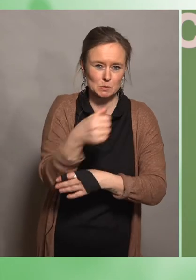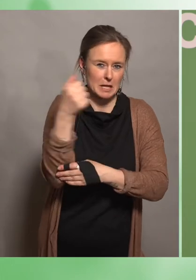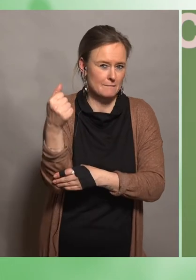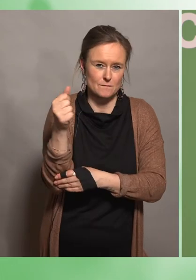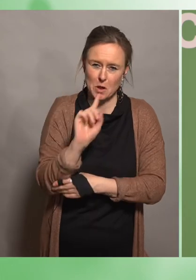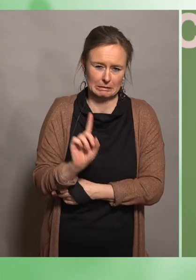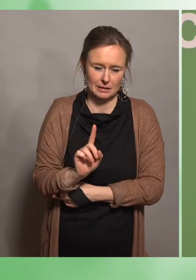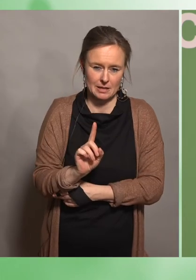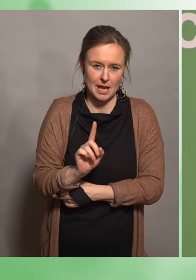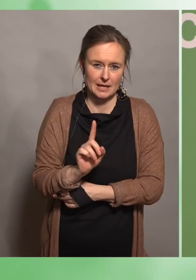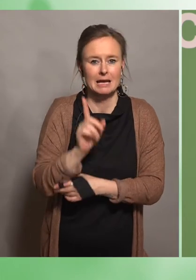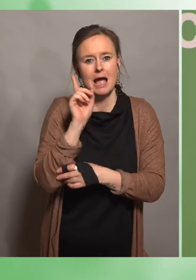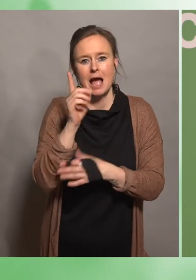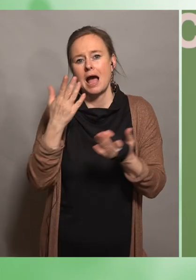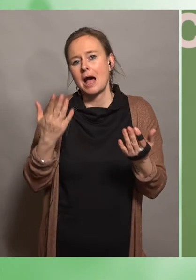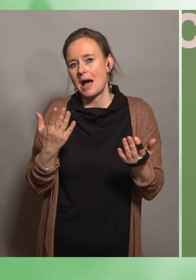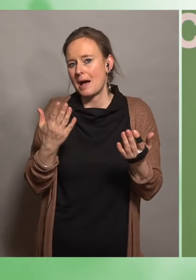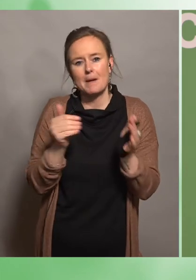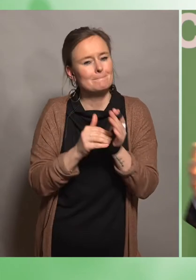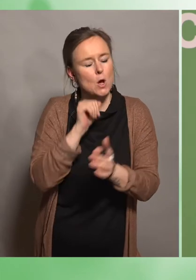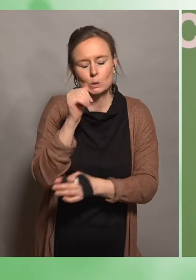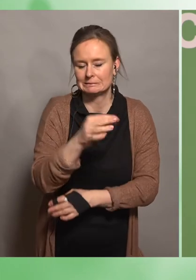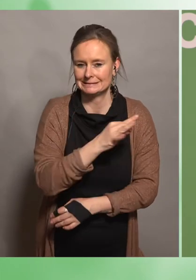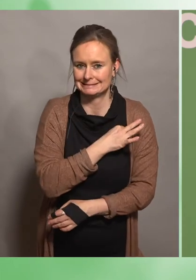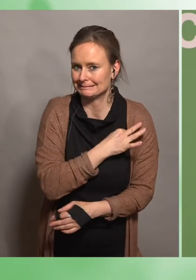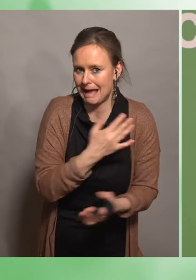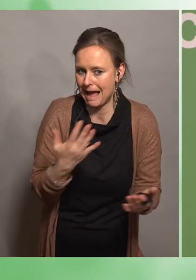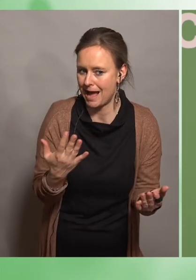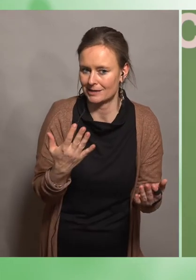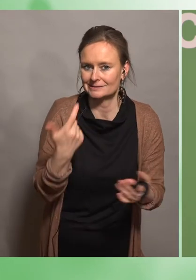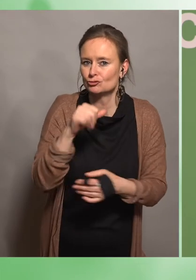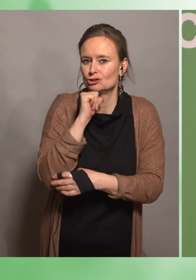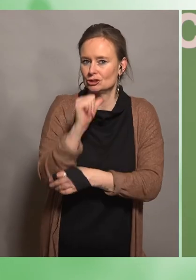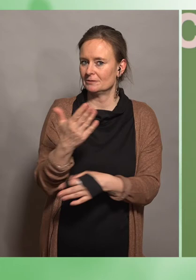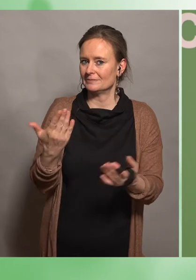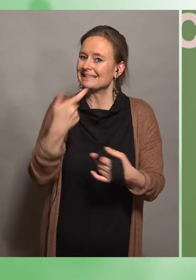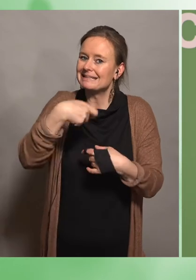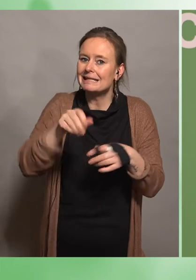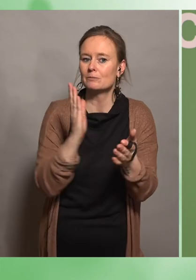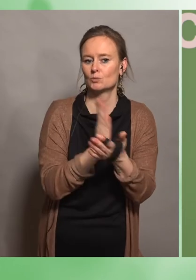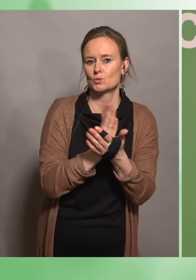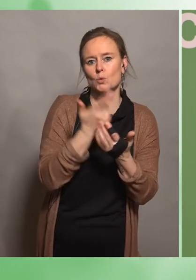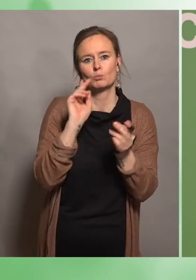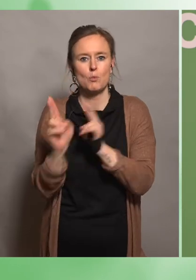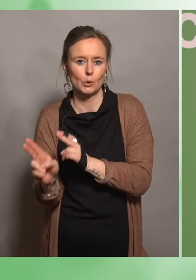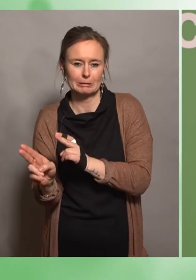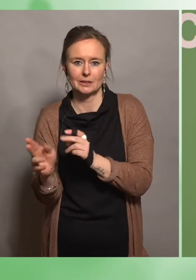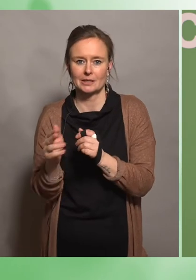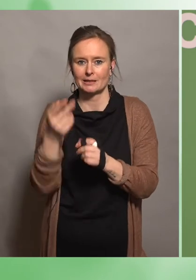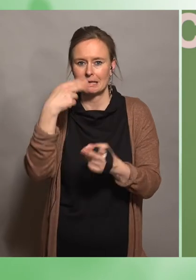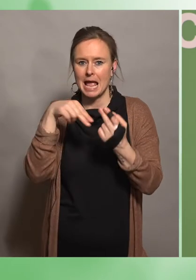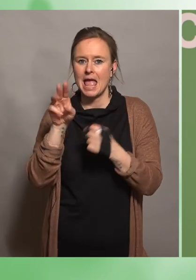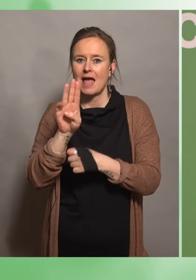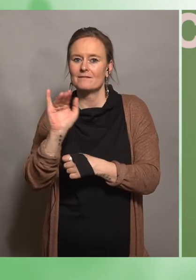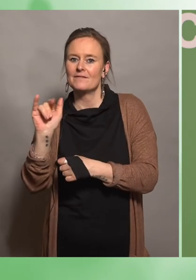sich gebracht, aber es ist ein Mythos und man braucht da keine Angst haben. Also es gibt da Möglichkeiten. Der Herr Widi, glaube